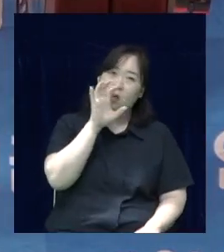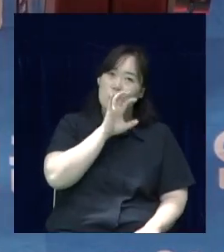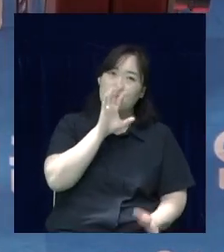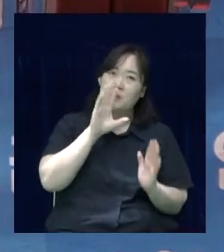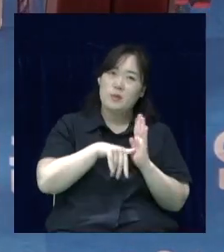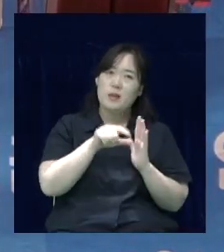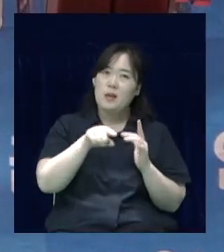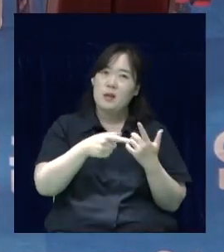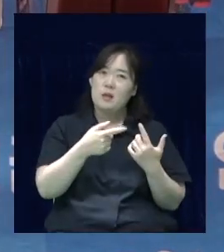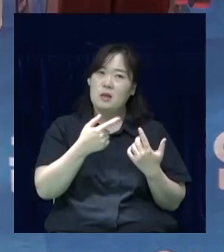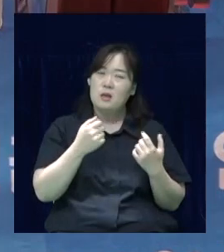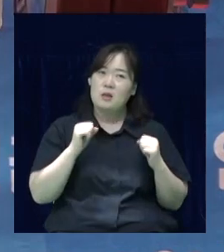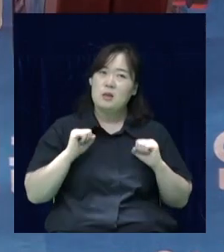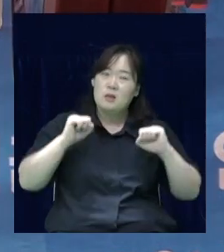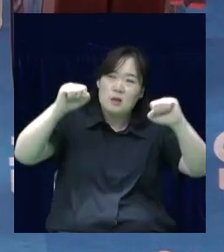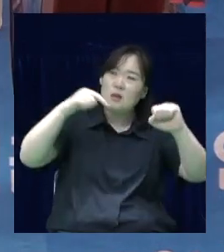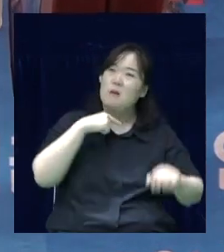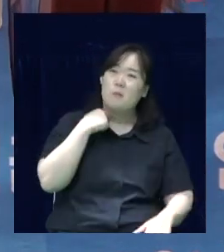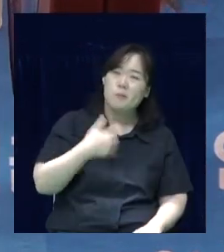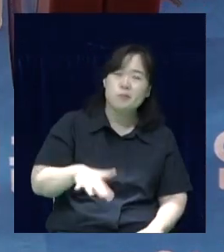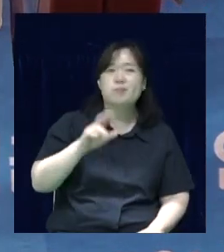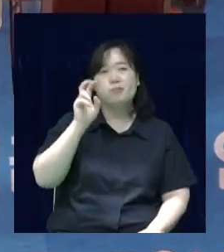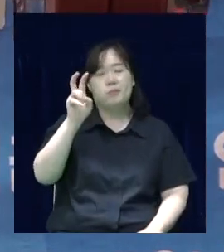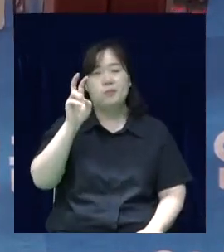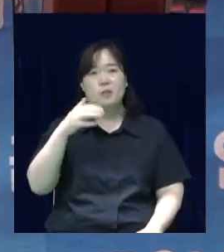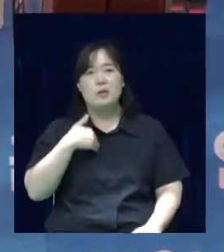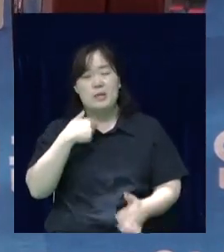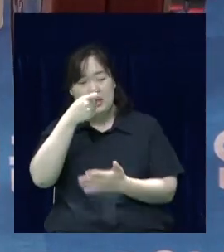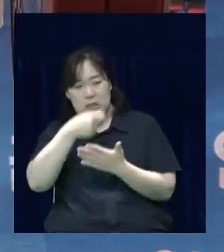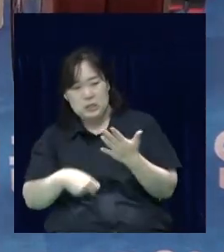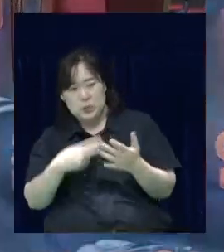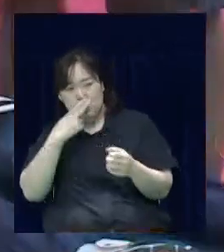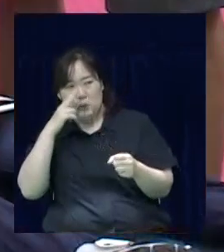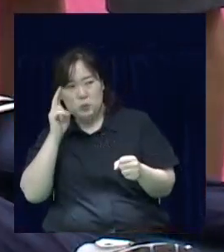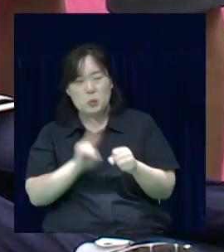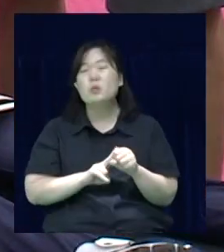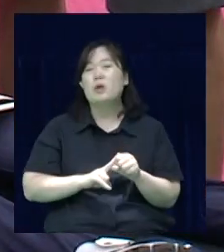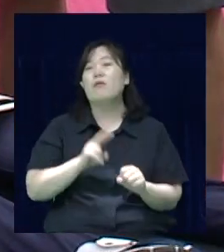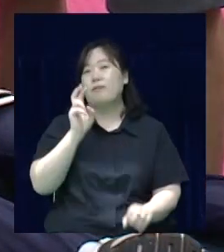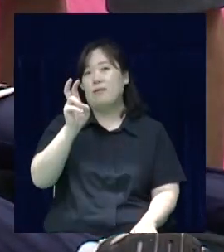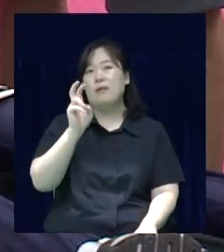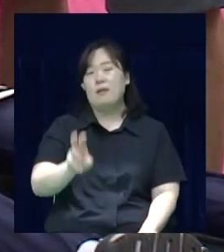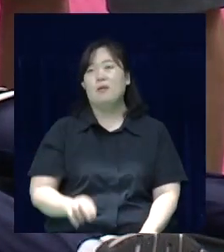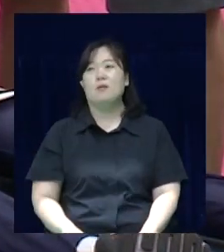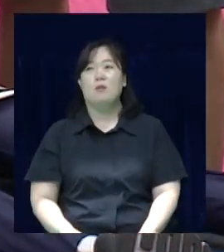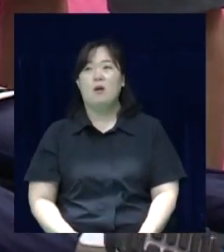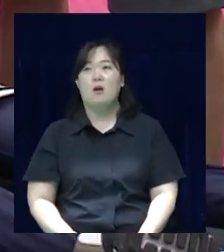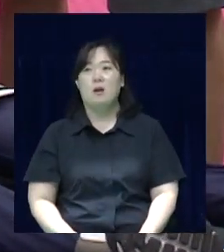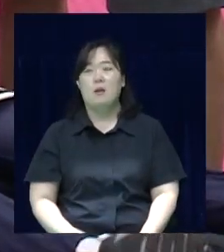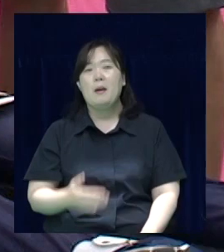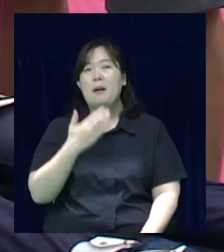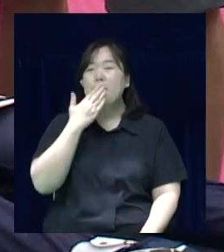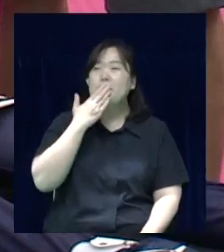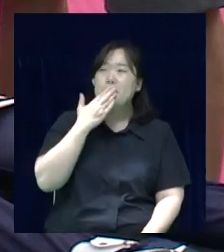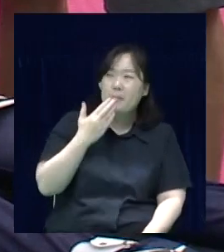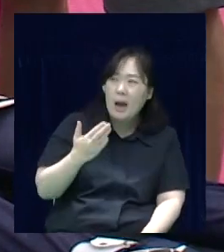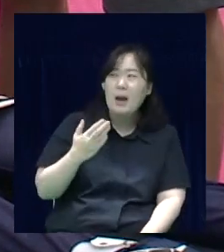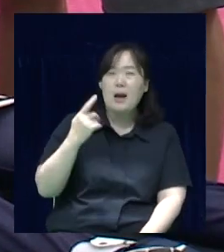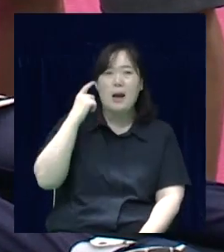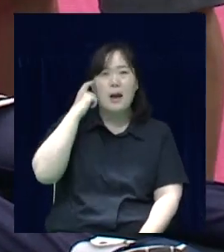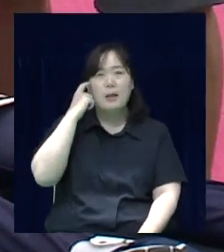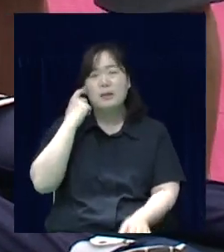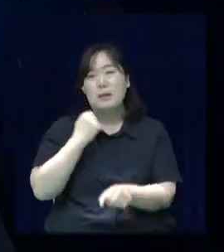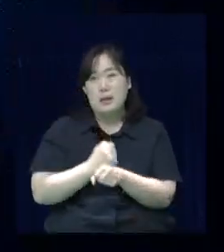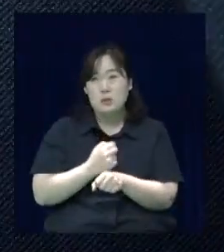했을 가능성이 큽니다. 아, 사실은. 그렇군요. 예, 이번에 자신의 기록을 도전했을 아하. 겁니다. 충분히 또 가능성이 있는 게 어쨌든 이번 대회를